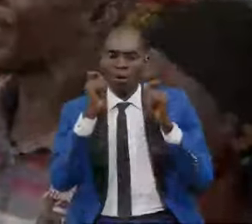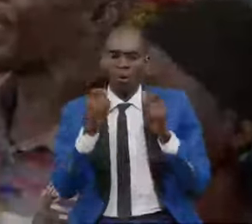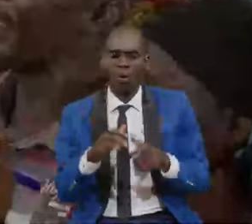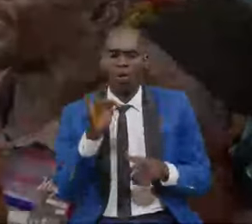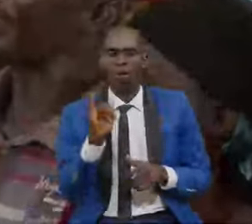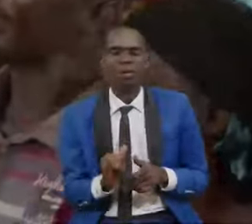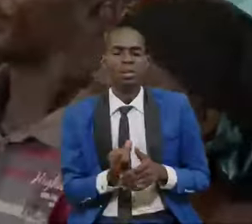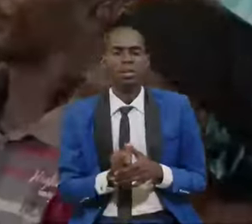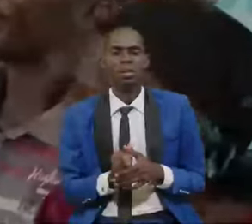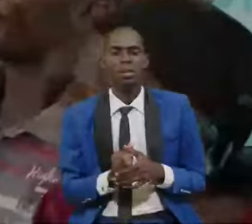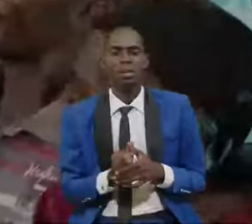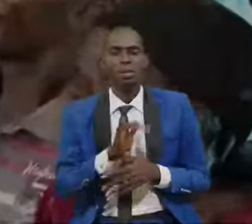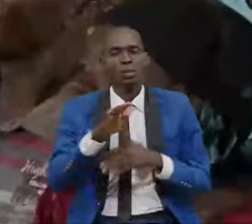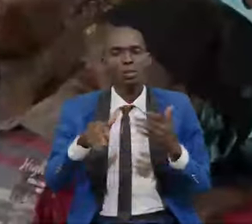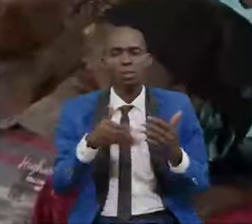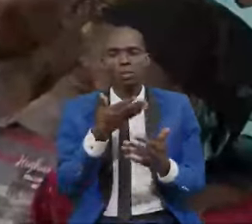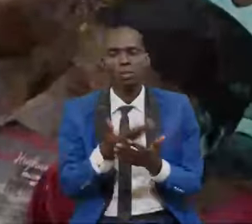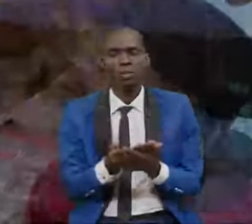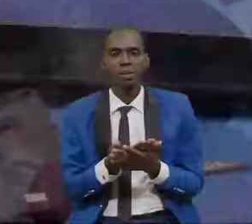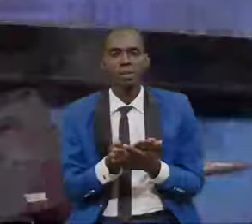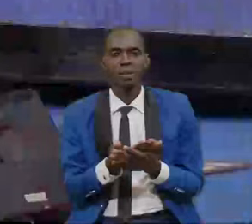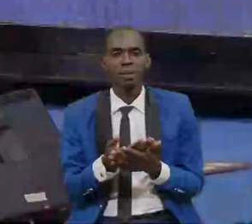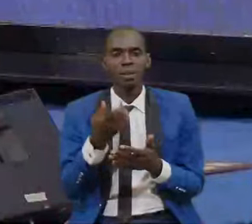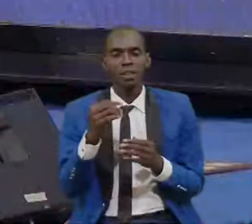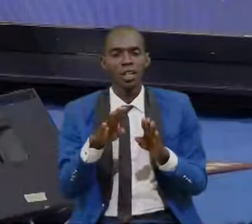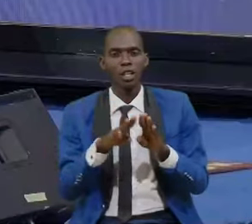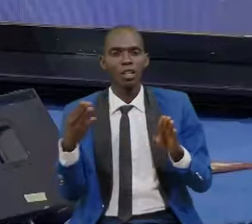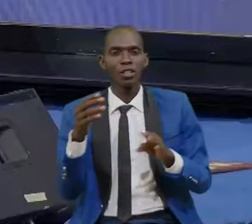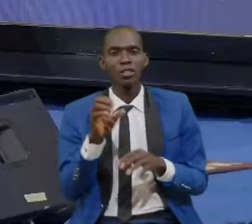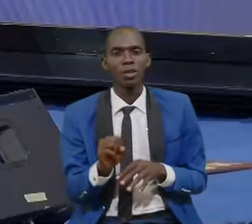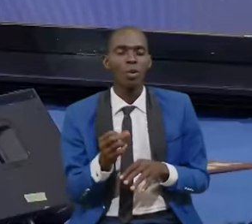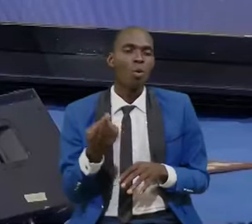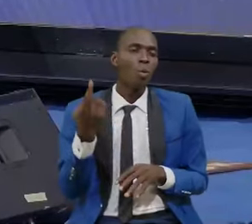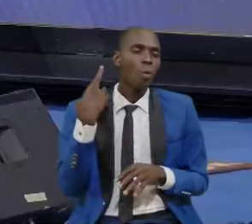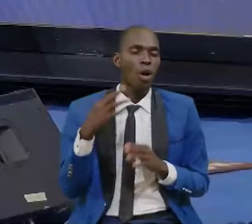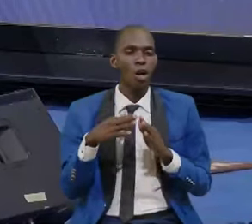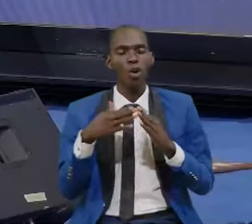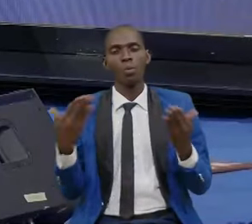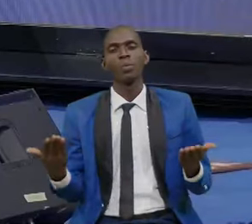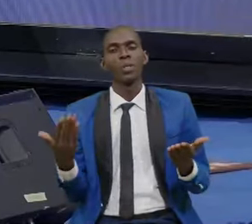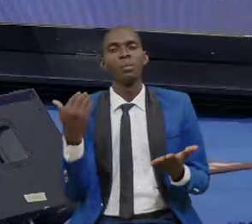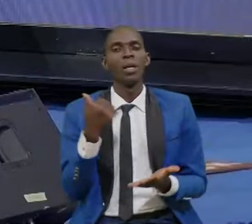au même instant, toutes les portes s'ouvrirent.